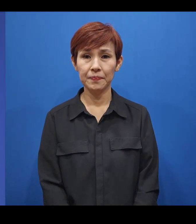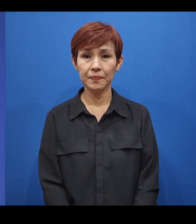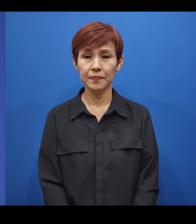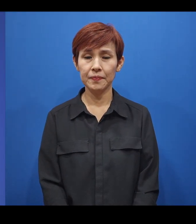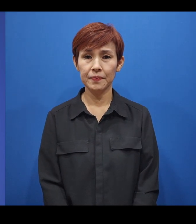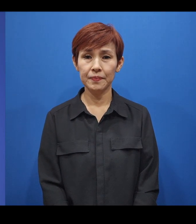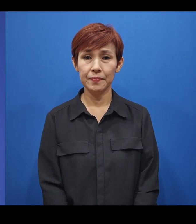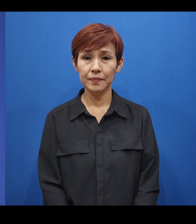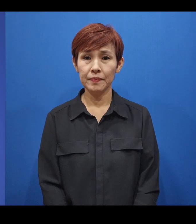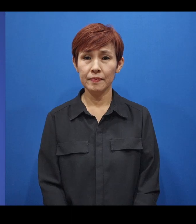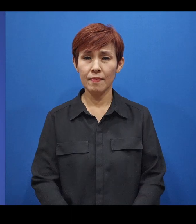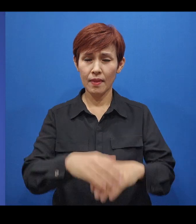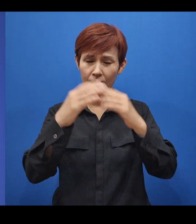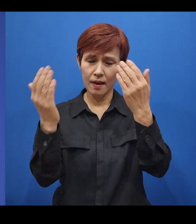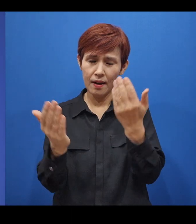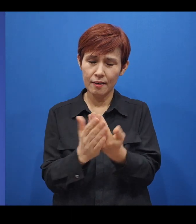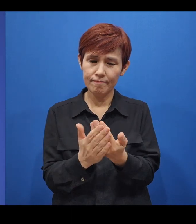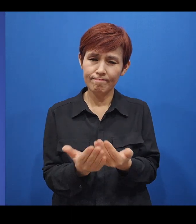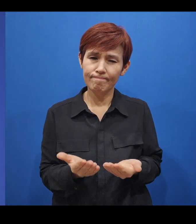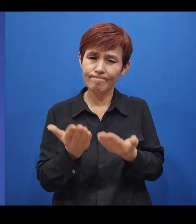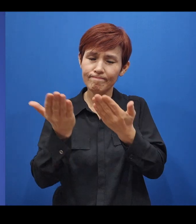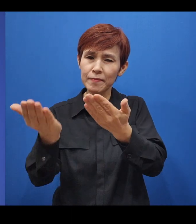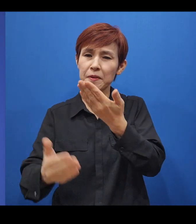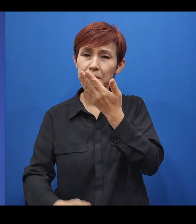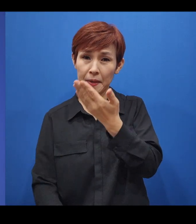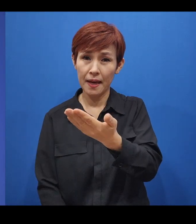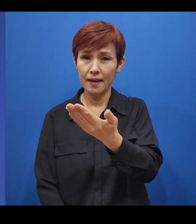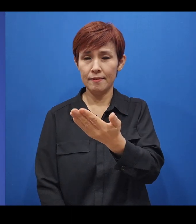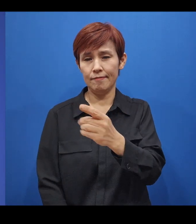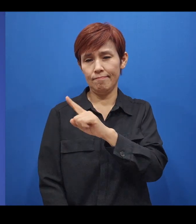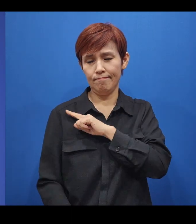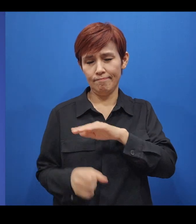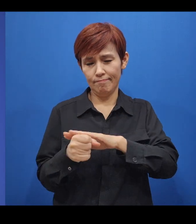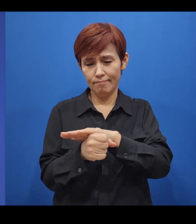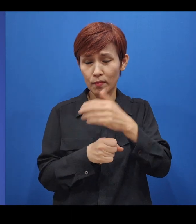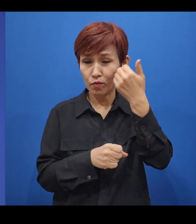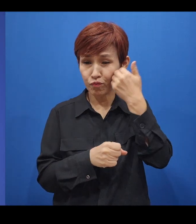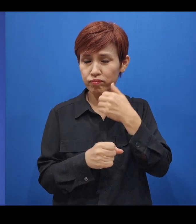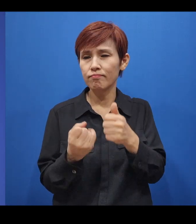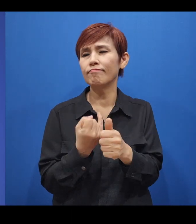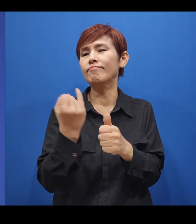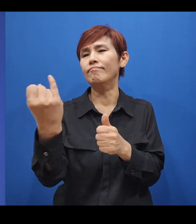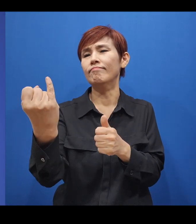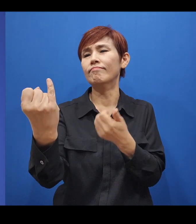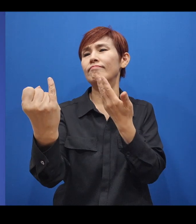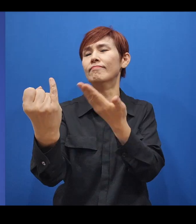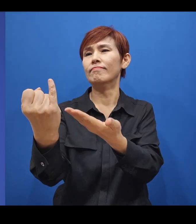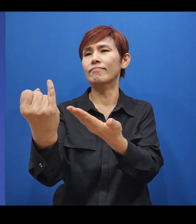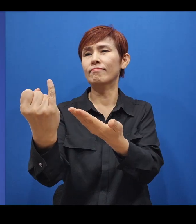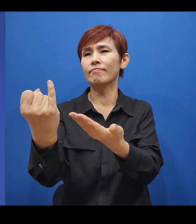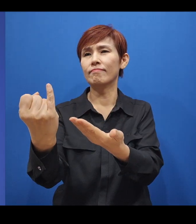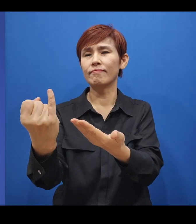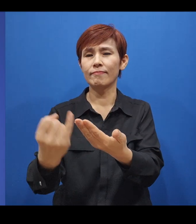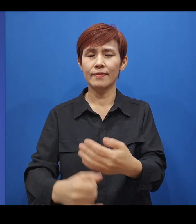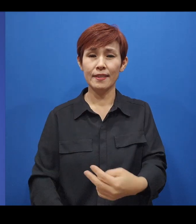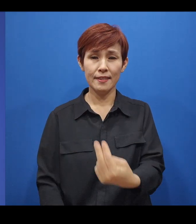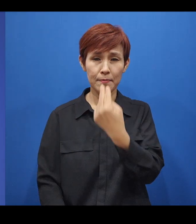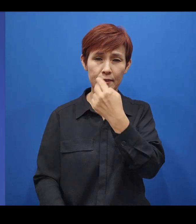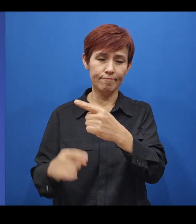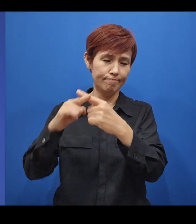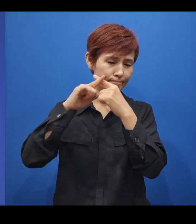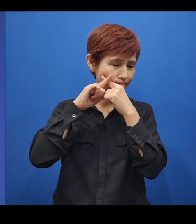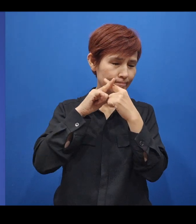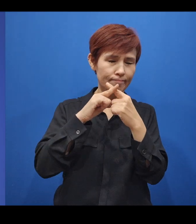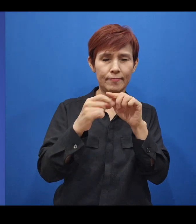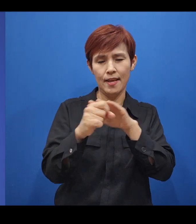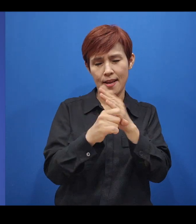내게 있는 모든 거 다 줄 수 있는데, 내가 세상에서 가장 사랑하는데, 내 목숨을 줘서라도 사랑할 수 있는데